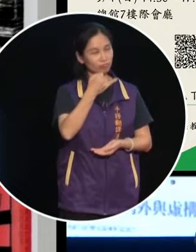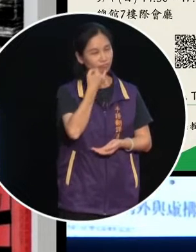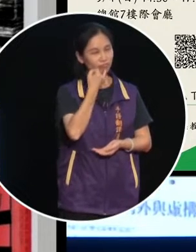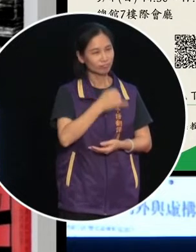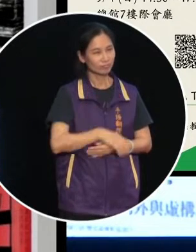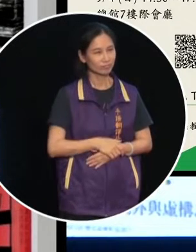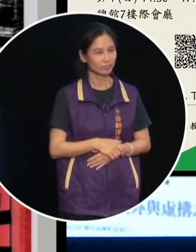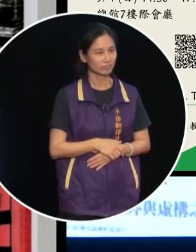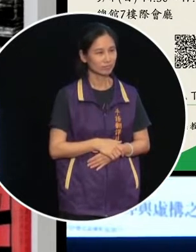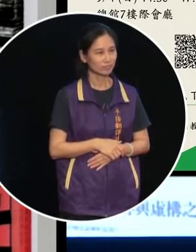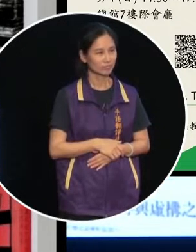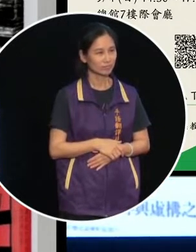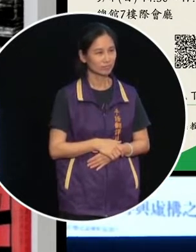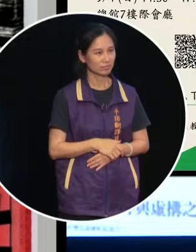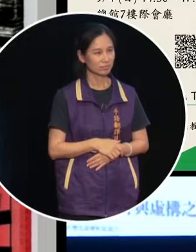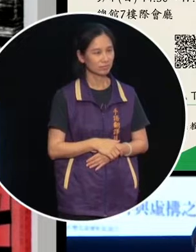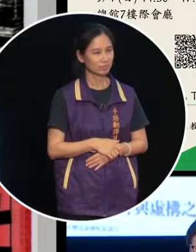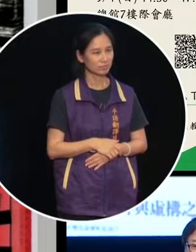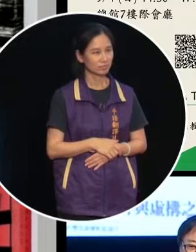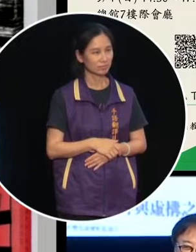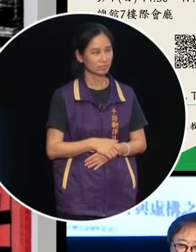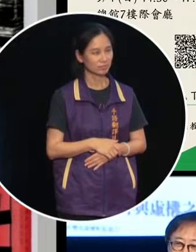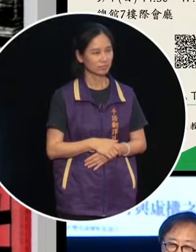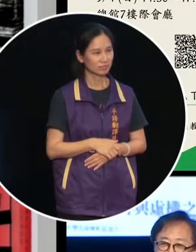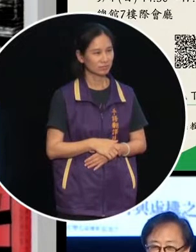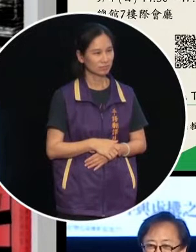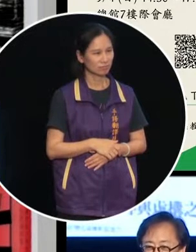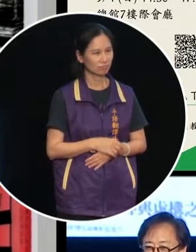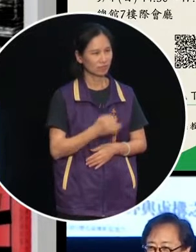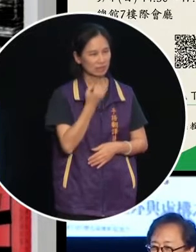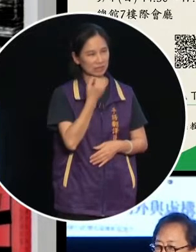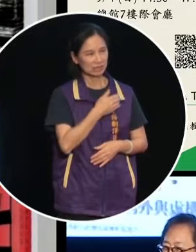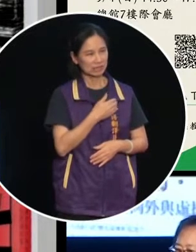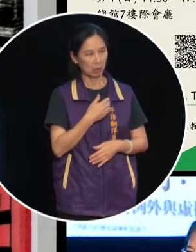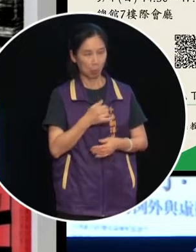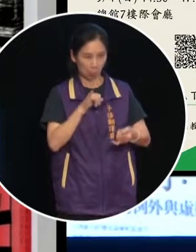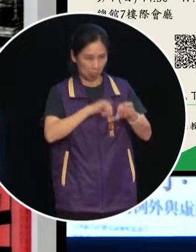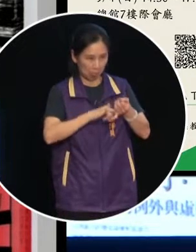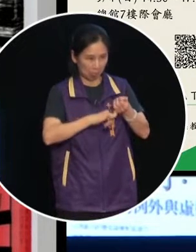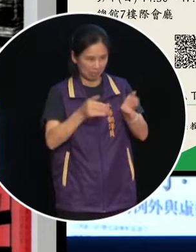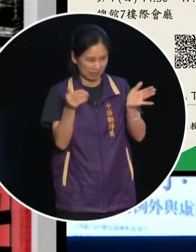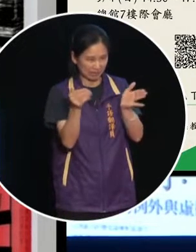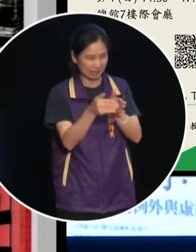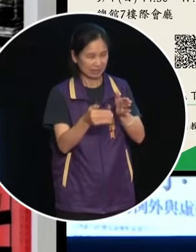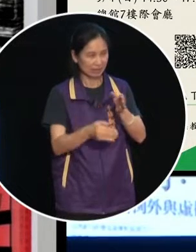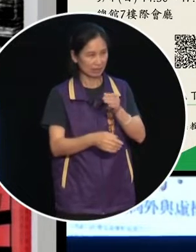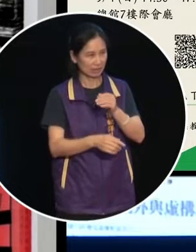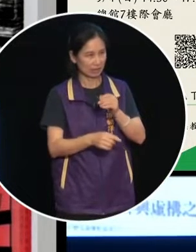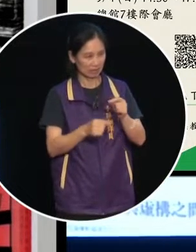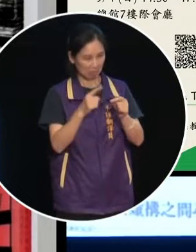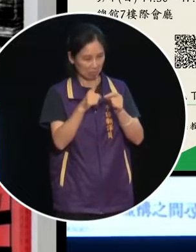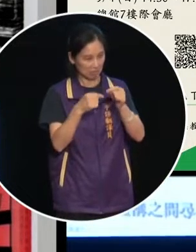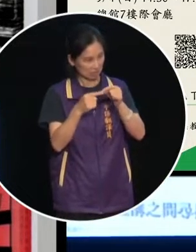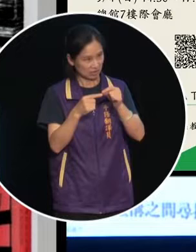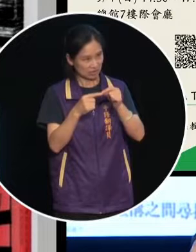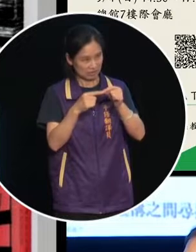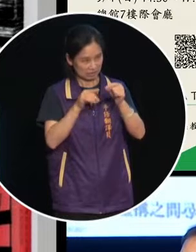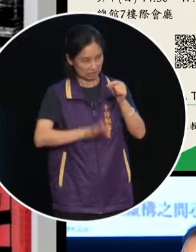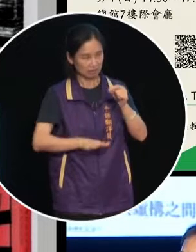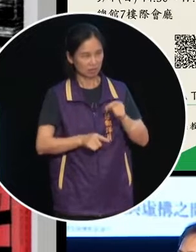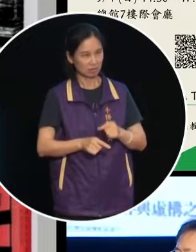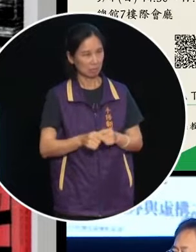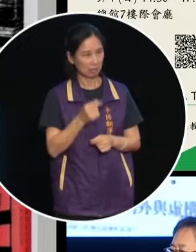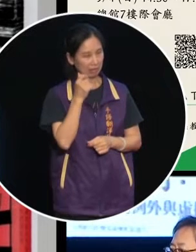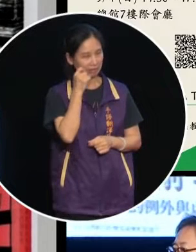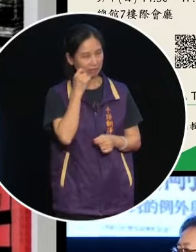是还是已经预约已经订到年底，听说变成很难订。那我跟其他的作